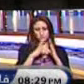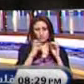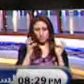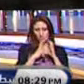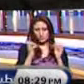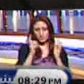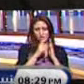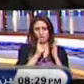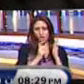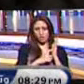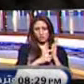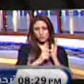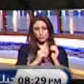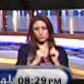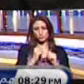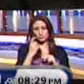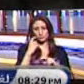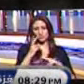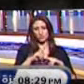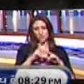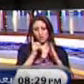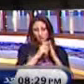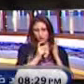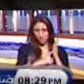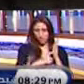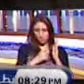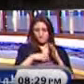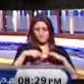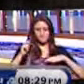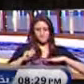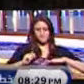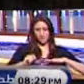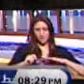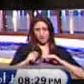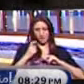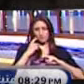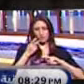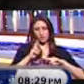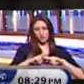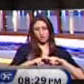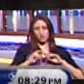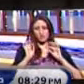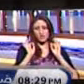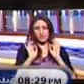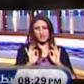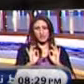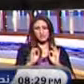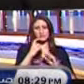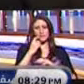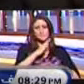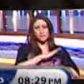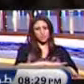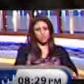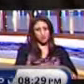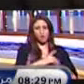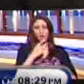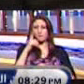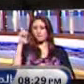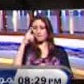فقط. فالحكم اللي صدر عن محكمة القضاء الإداري له كل إجلال وتقدير وتم تنفيذه